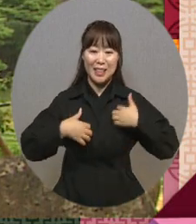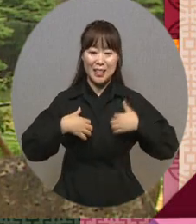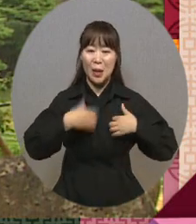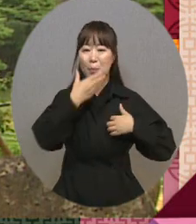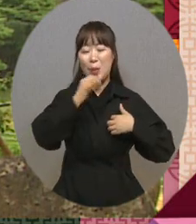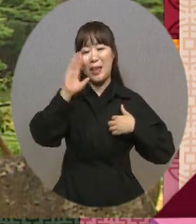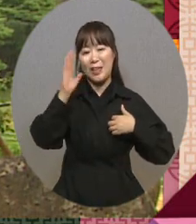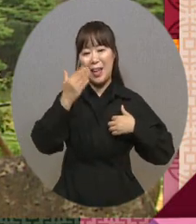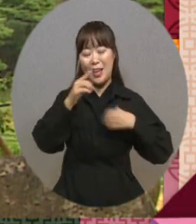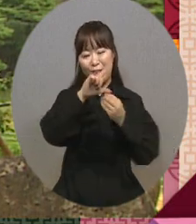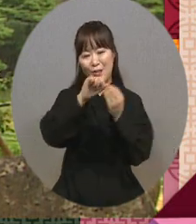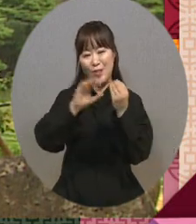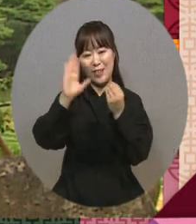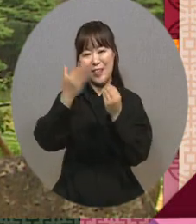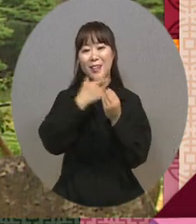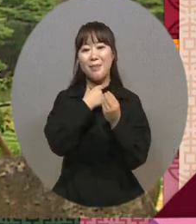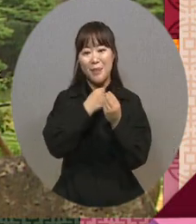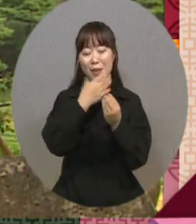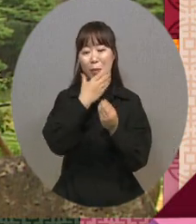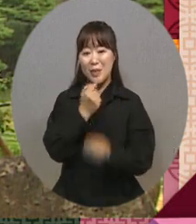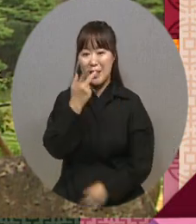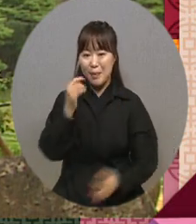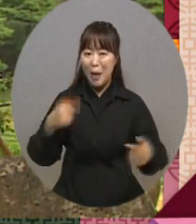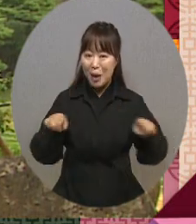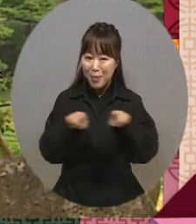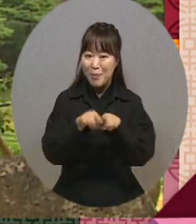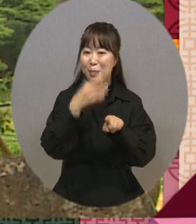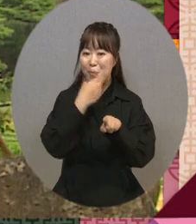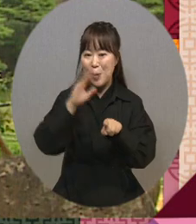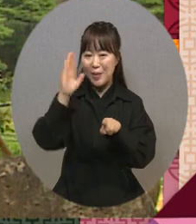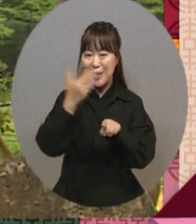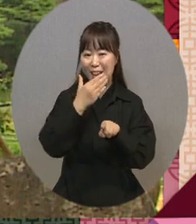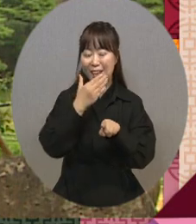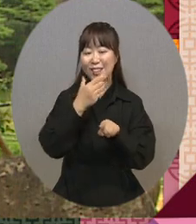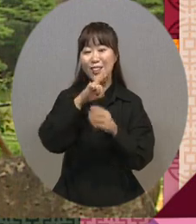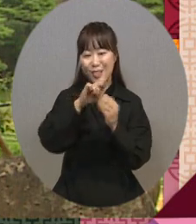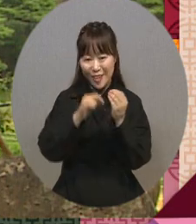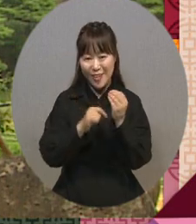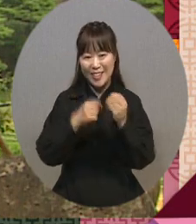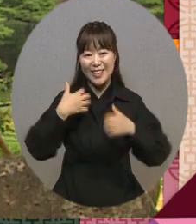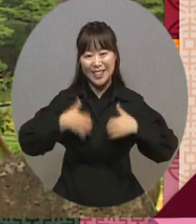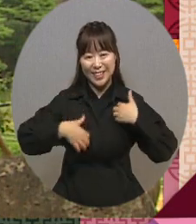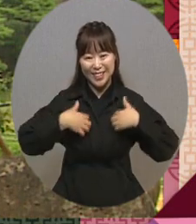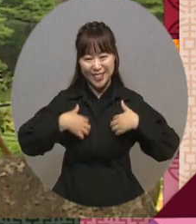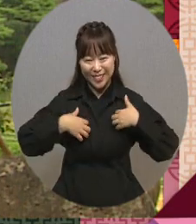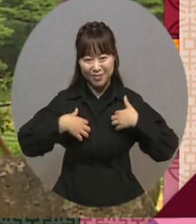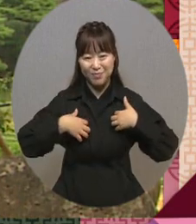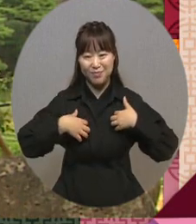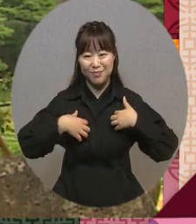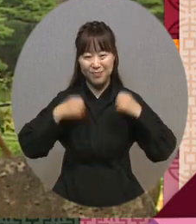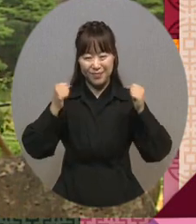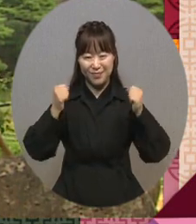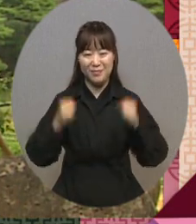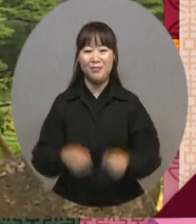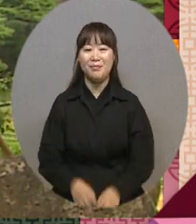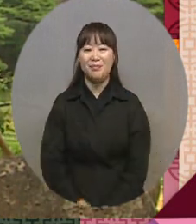복된 추석이 되기를 바랍니다. 북주TV 함께하면 복된 추석이 되죠. 북주TV 즐거운 추석 되세요. 화이팅!